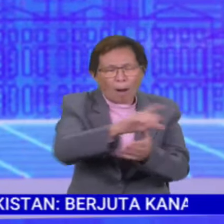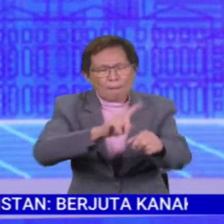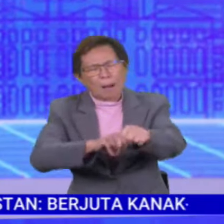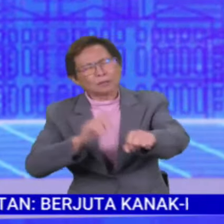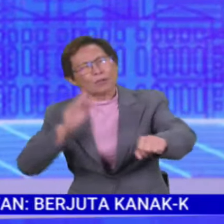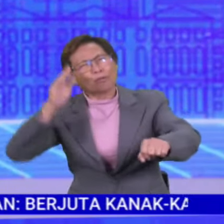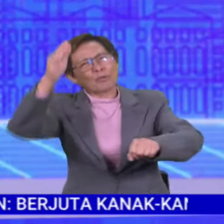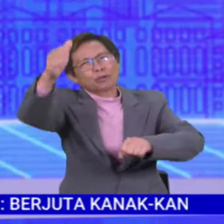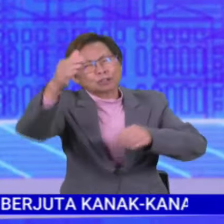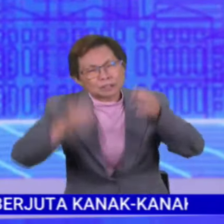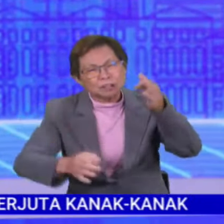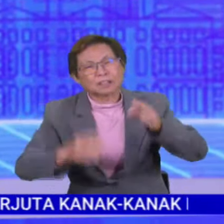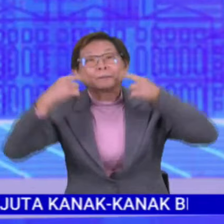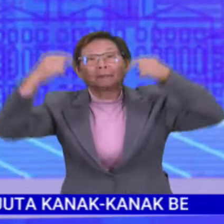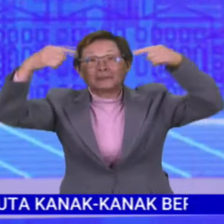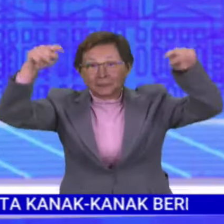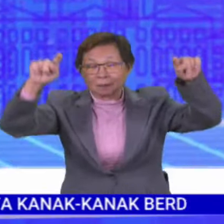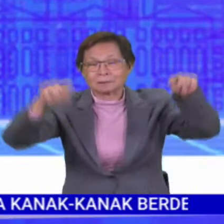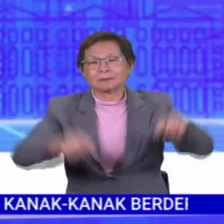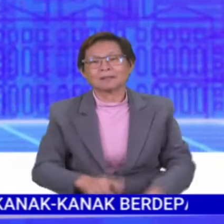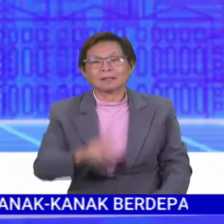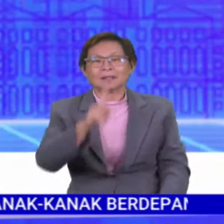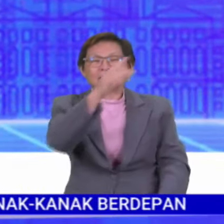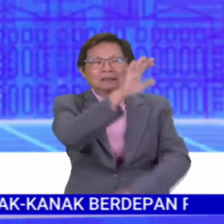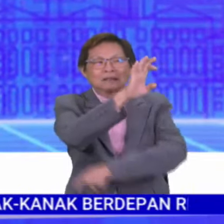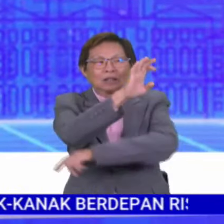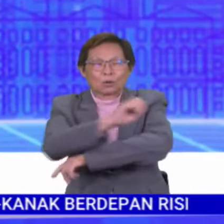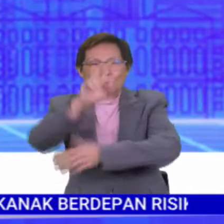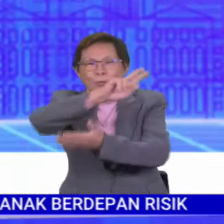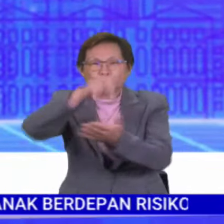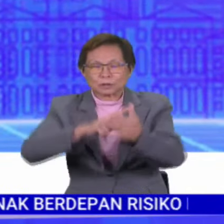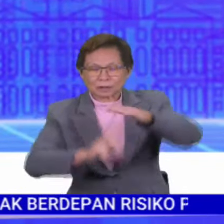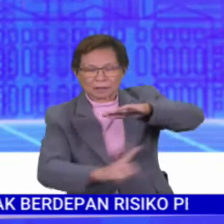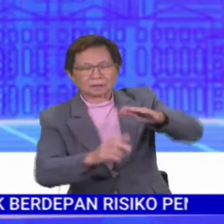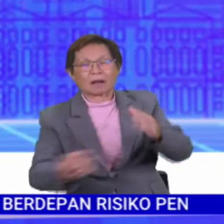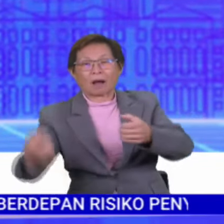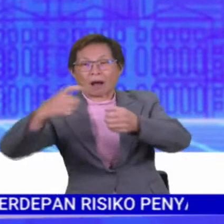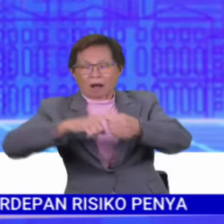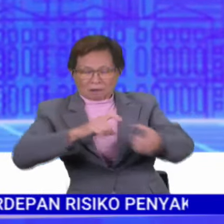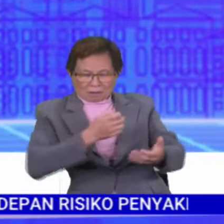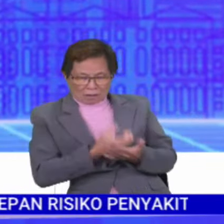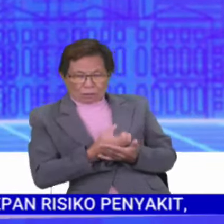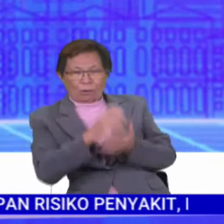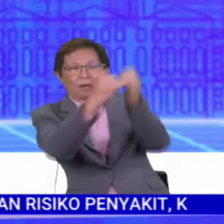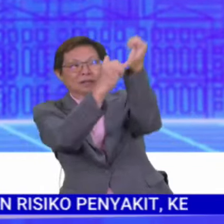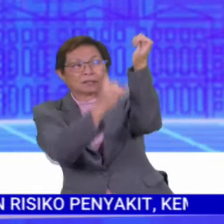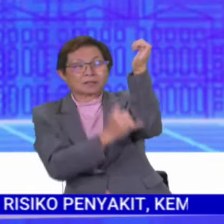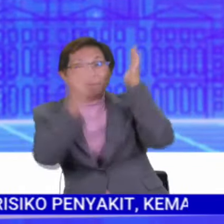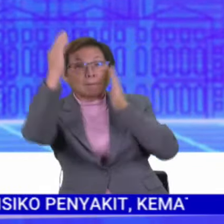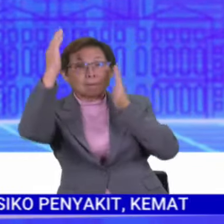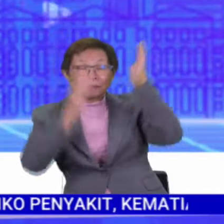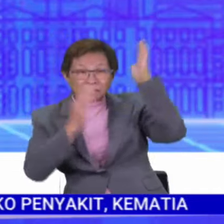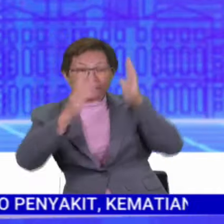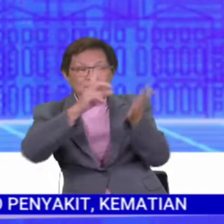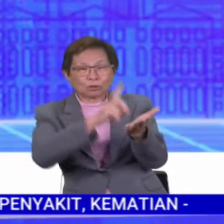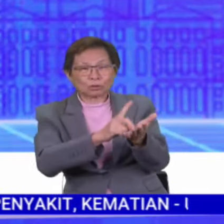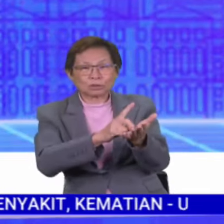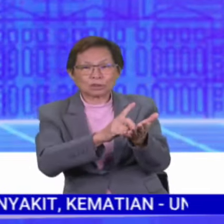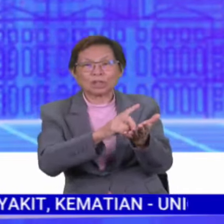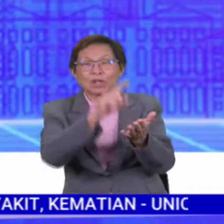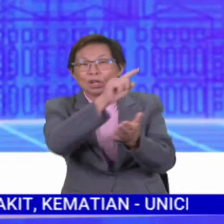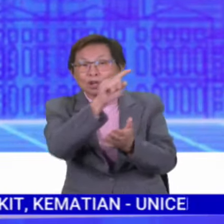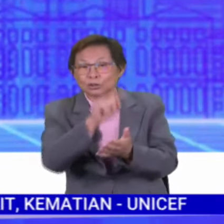panjang sekiranya direalisasikan. Ketua Pegawai Eksekutif Pusat Dasar dan Hal Ehwal Ekonomi Yayasan Malaysia PIS Dr. Zokri